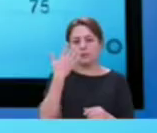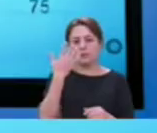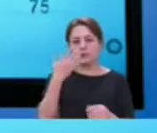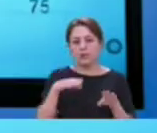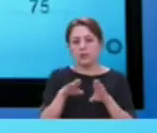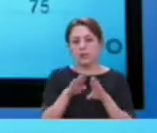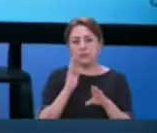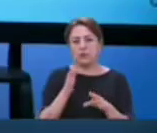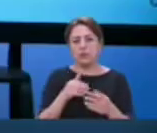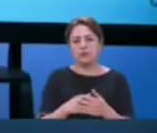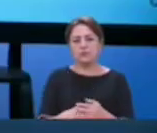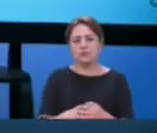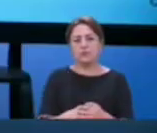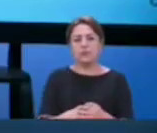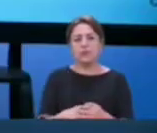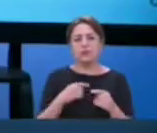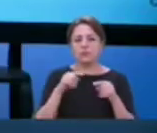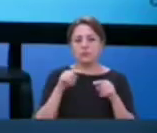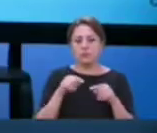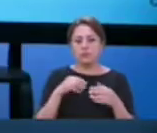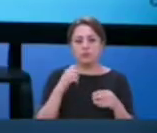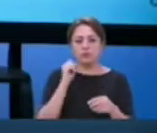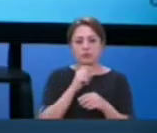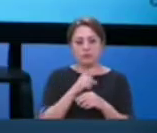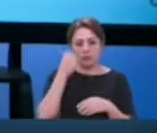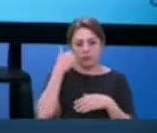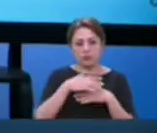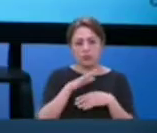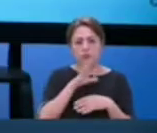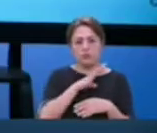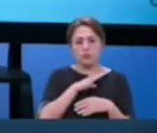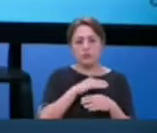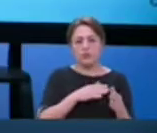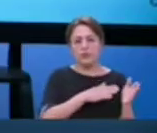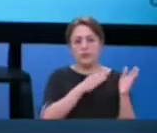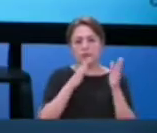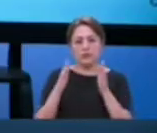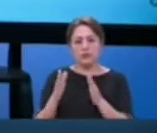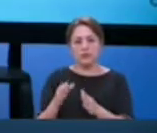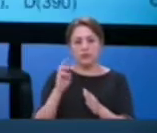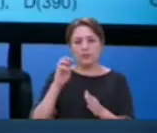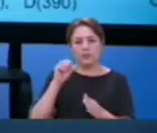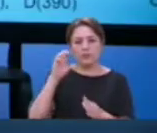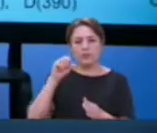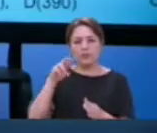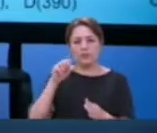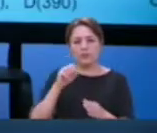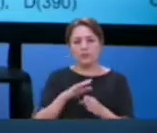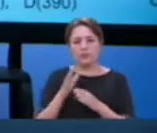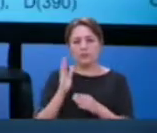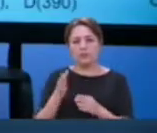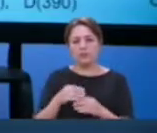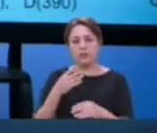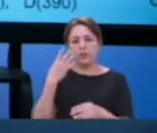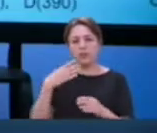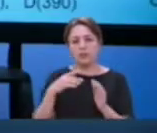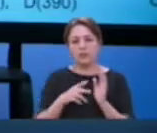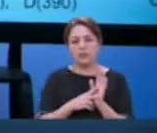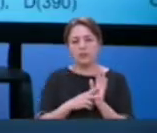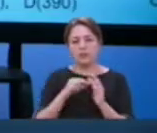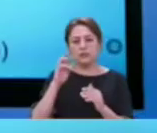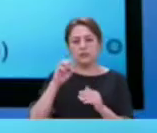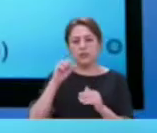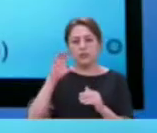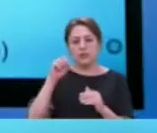teng ekan. Mana bu topshiriq ham sizga tushunarli bo'lgan bo'lsa, keyingi masalaga o'tishimiz mumkin.